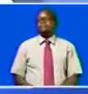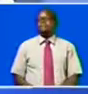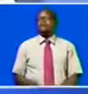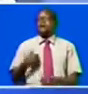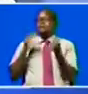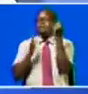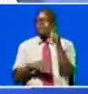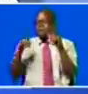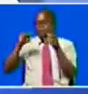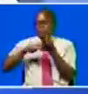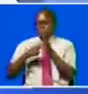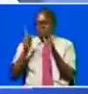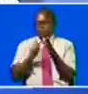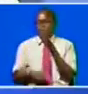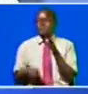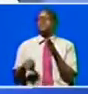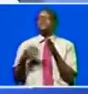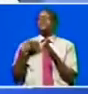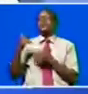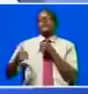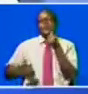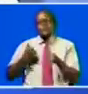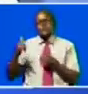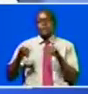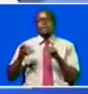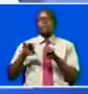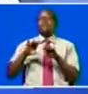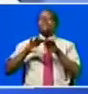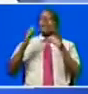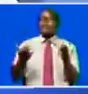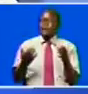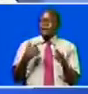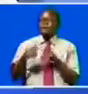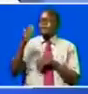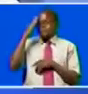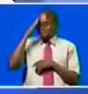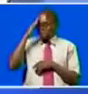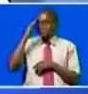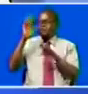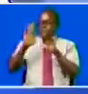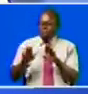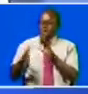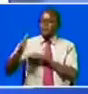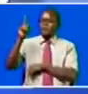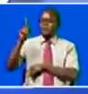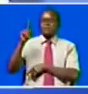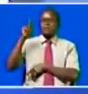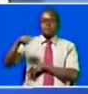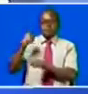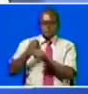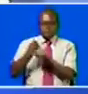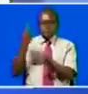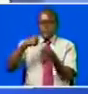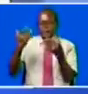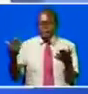simu, inamaanisha bado uko na ladha ya dunia. Lakini ule mtu anajua Mungu, anajua haki yake, huwezi kufanya mambo ya kijinga jinga. Lazima ukomee